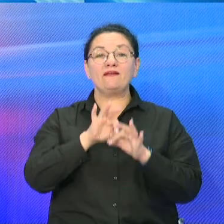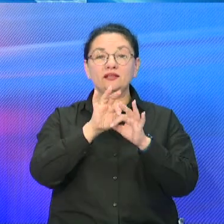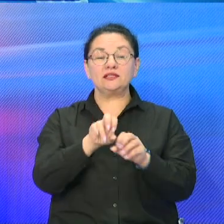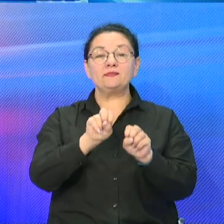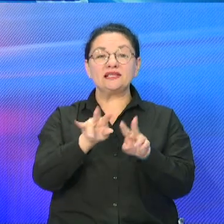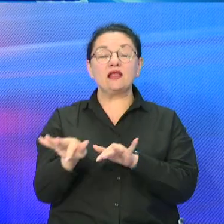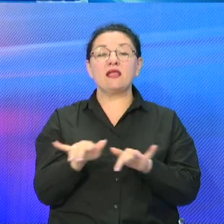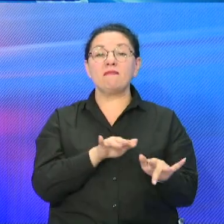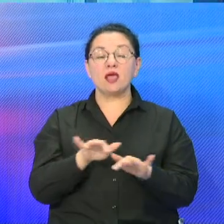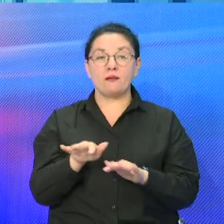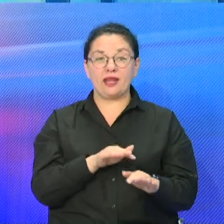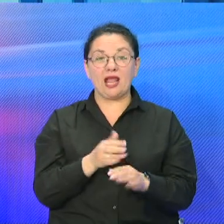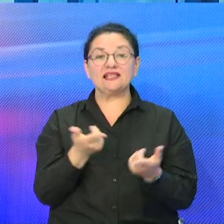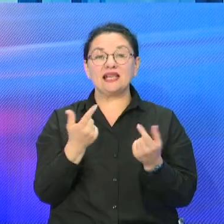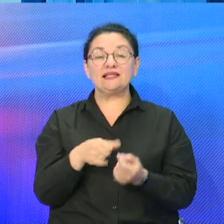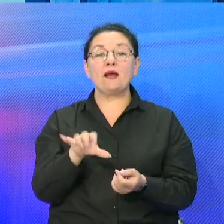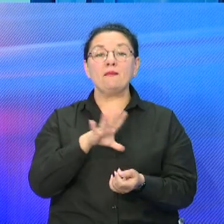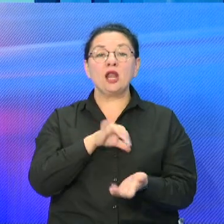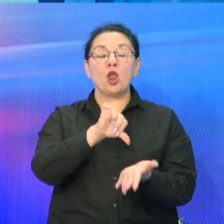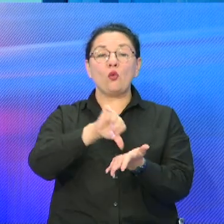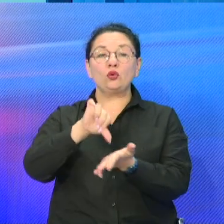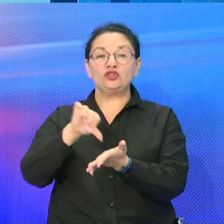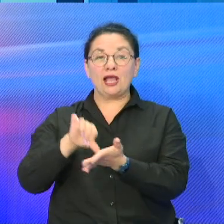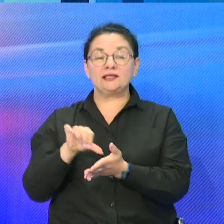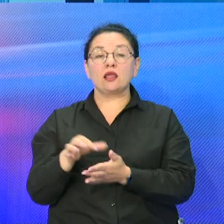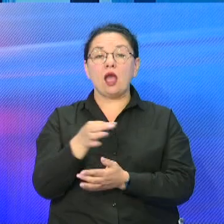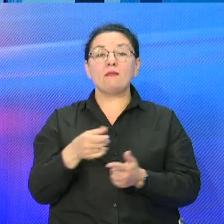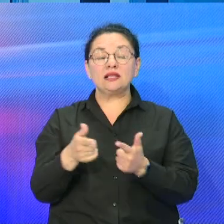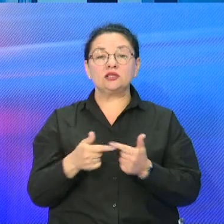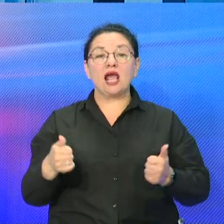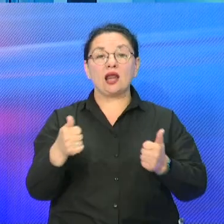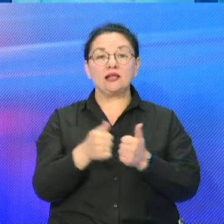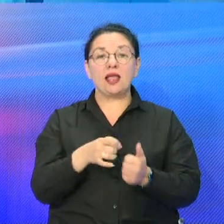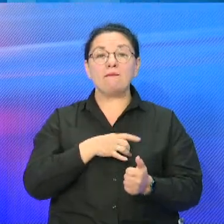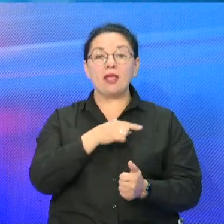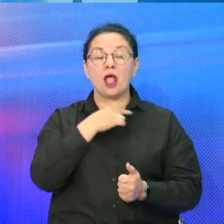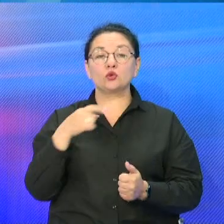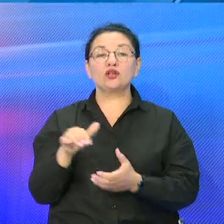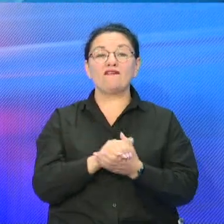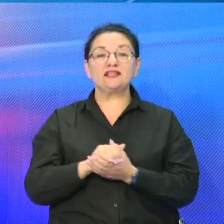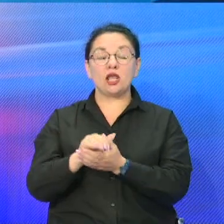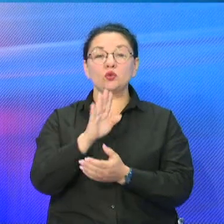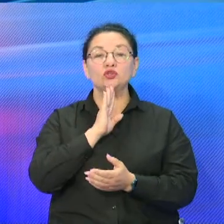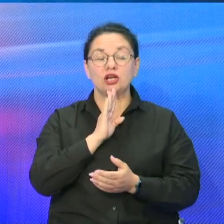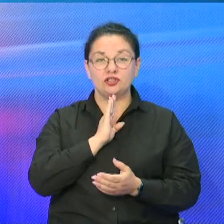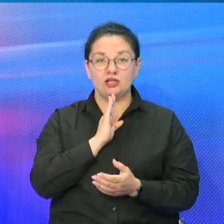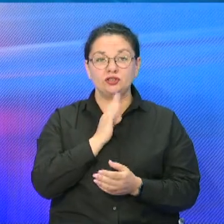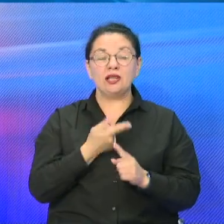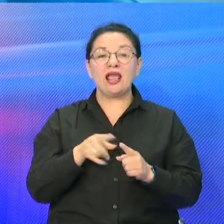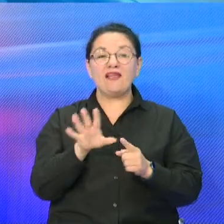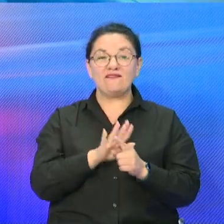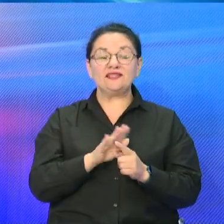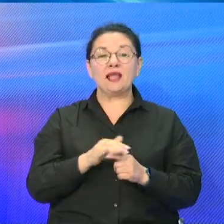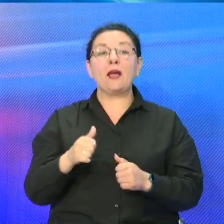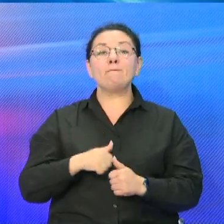инициатором якого выступили региональные улады и областная организация Белорусского союза жанчын. Удельники патриотичной